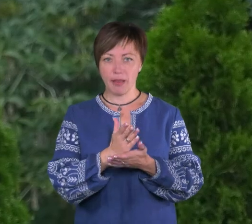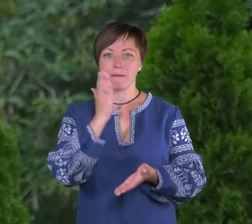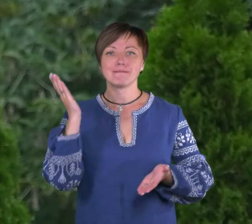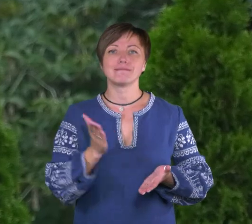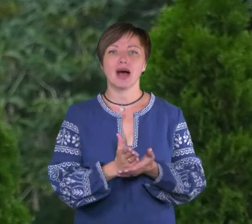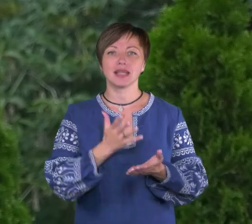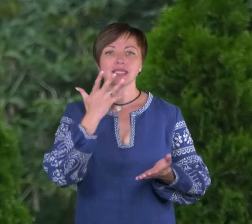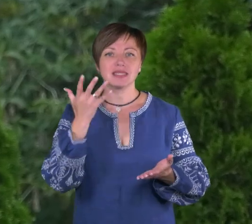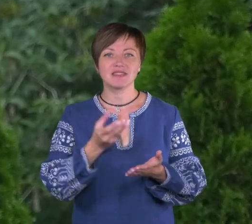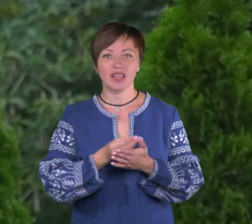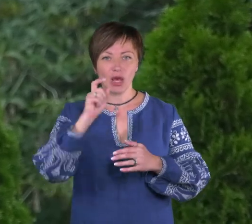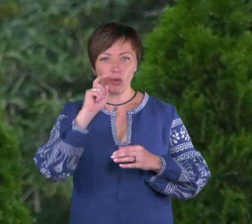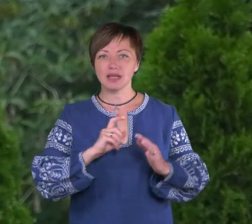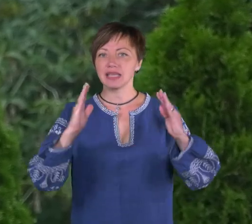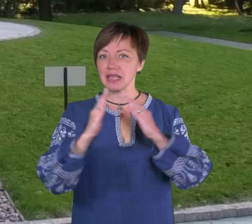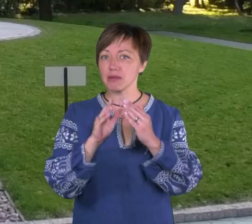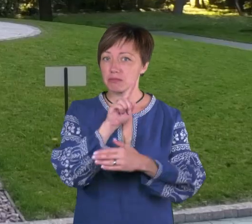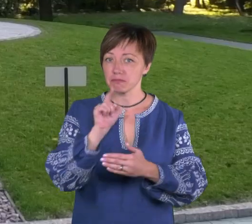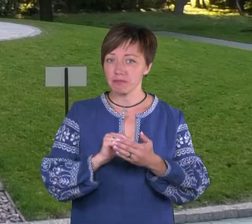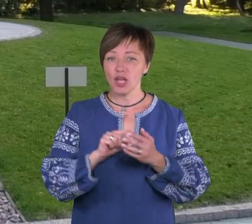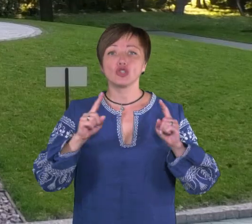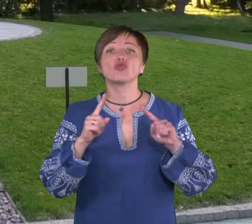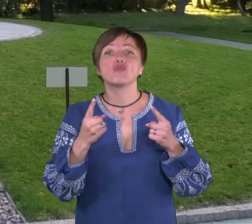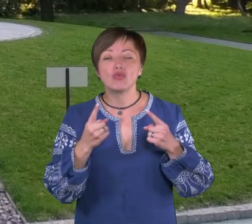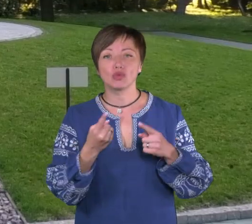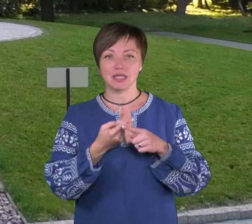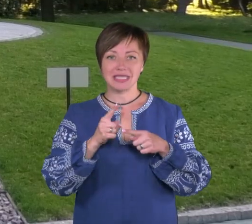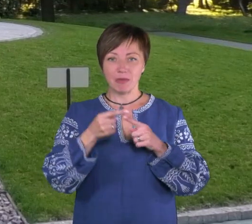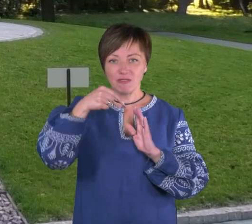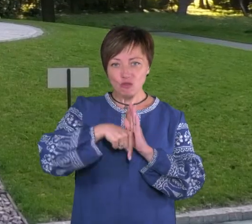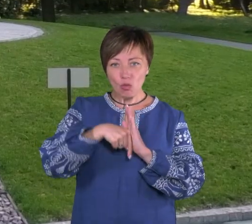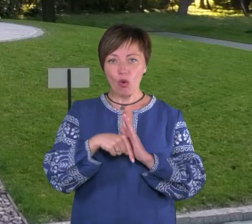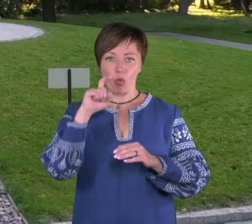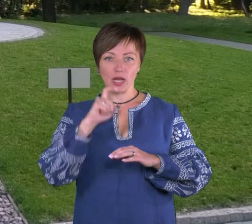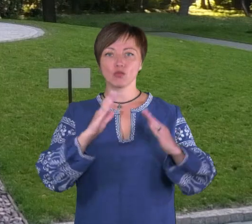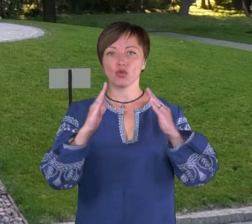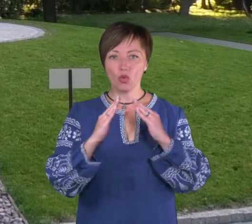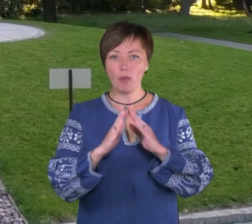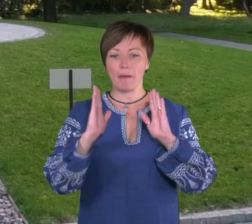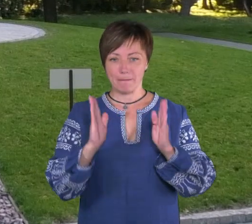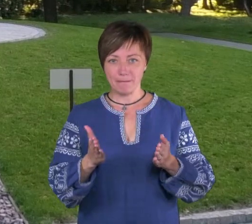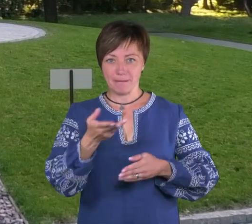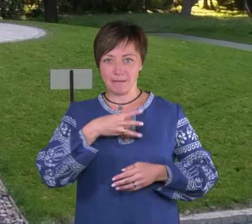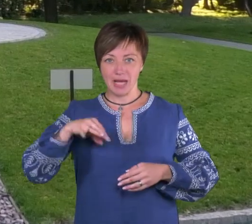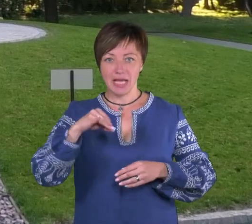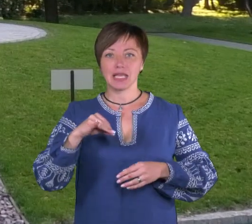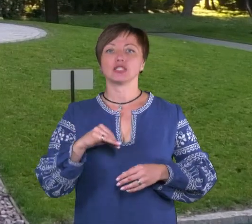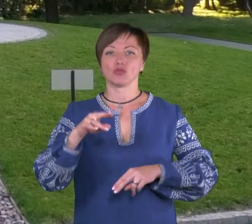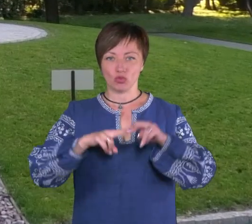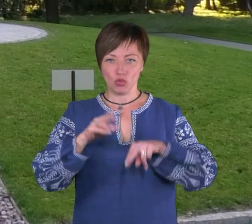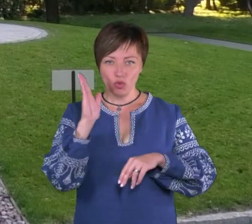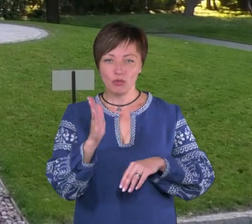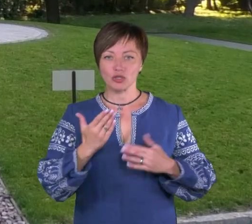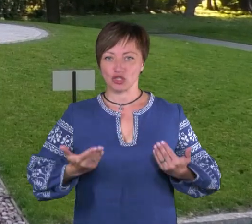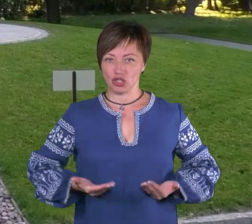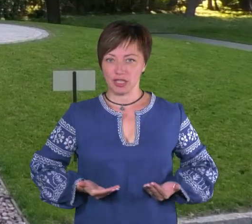мати свій український дім? І чому саме в цьому українському домі, який ми збудуємо, ми будемо